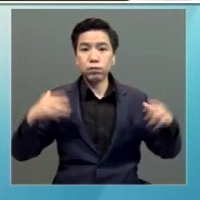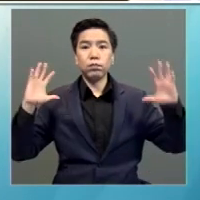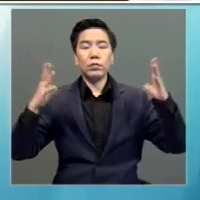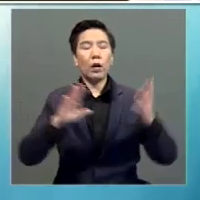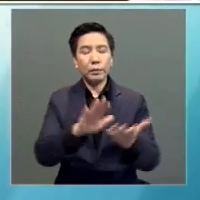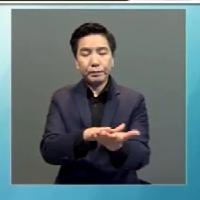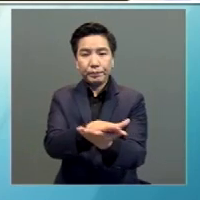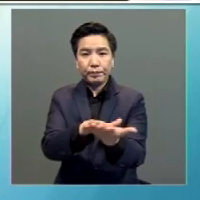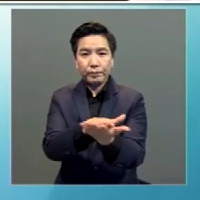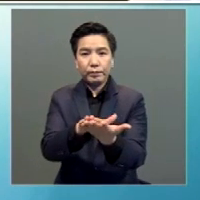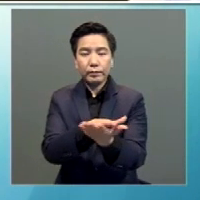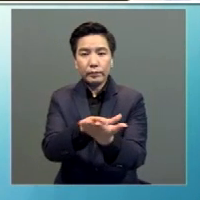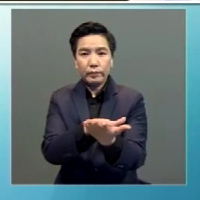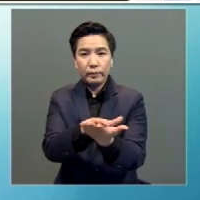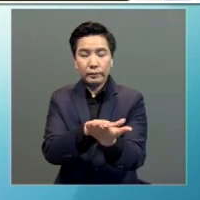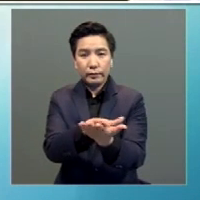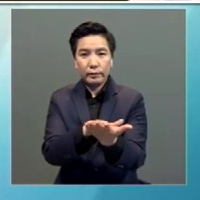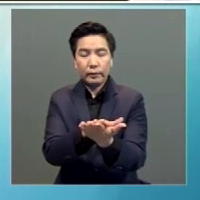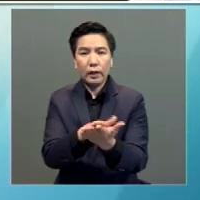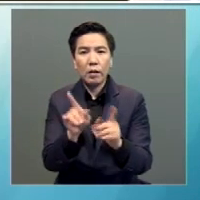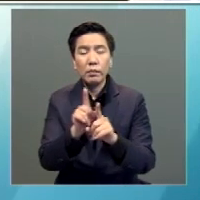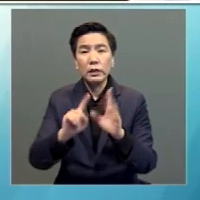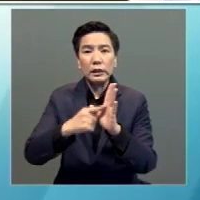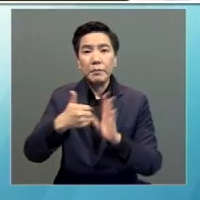ประธานโทษครับมีอาการ